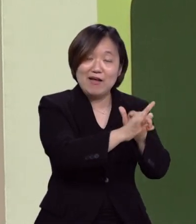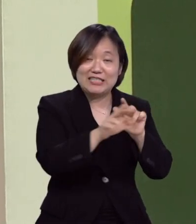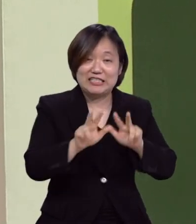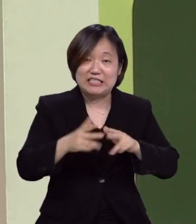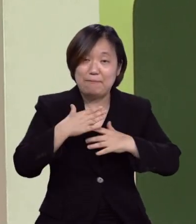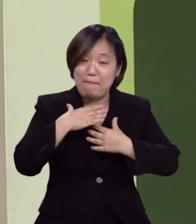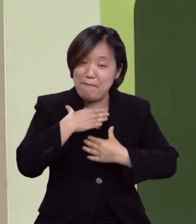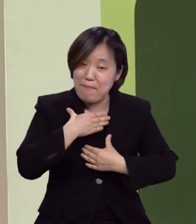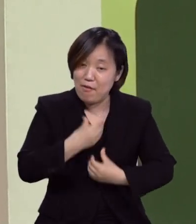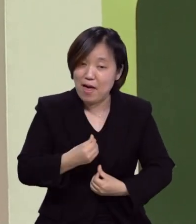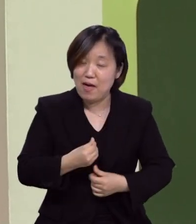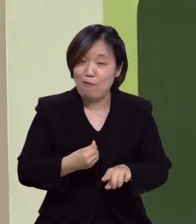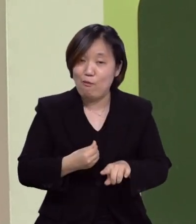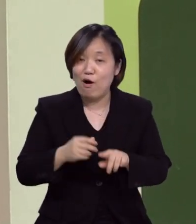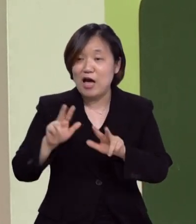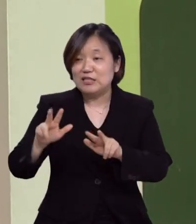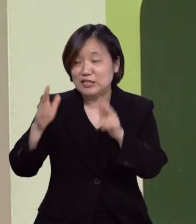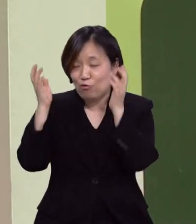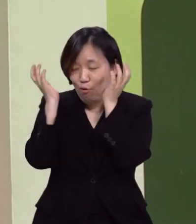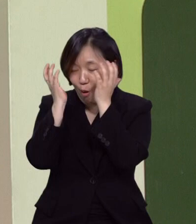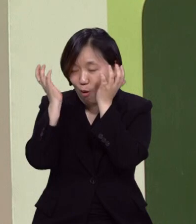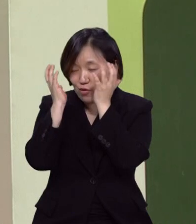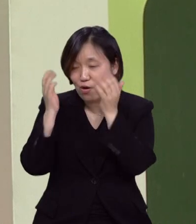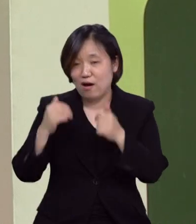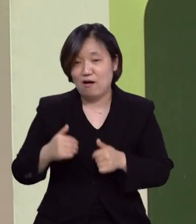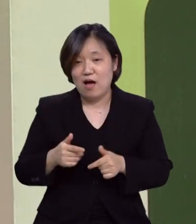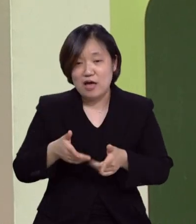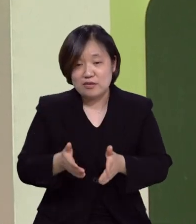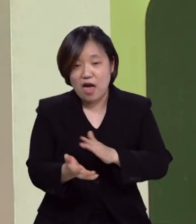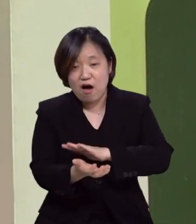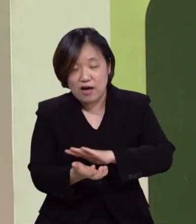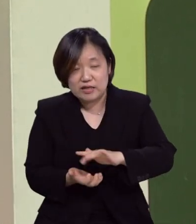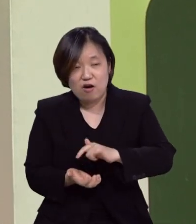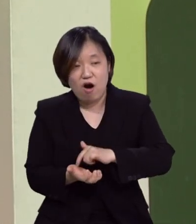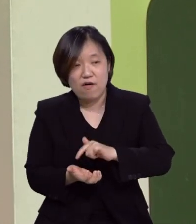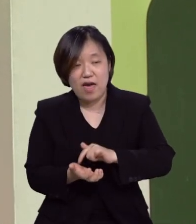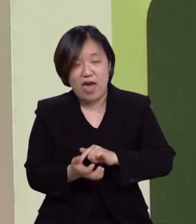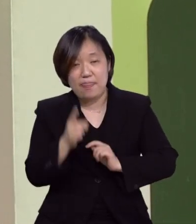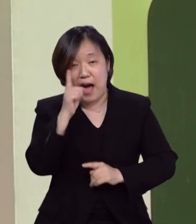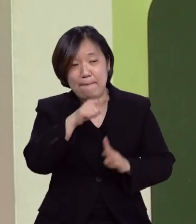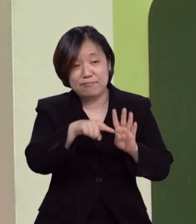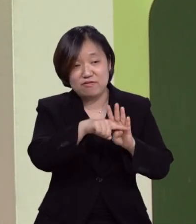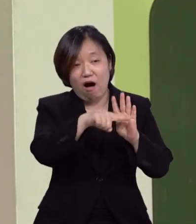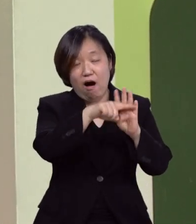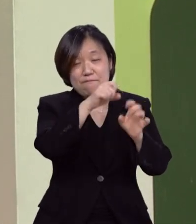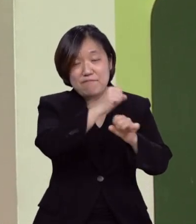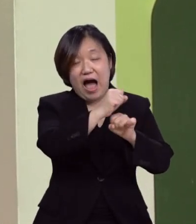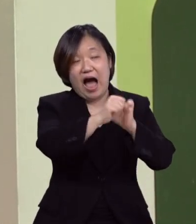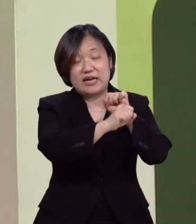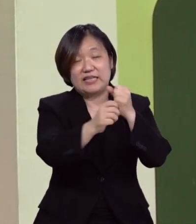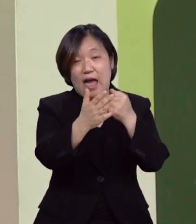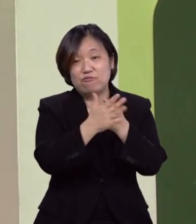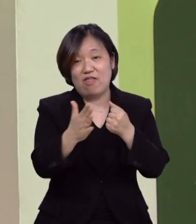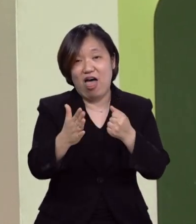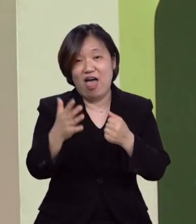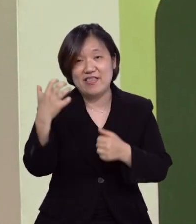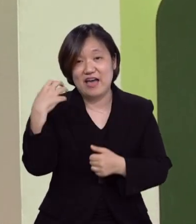마음을 썼기 때문에 나타나는 것이다 모두 2년인과